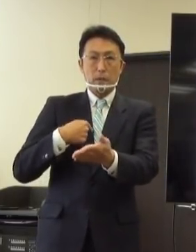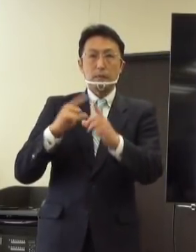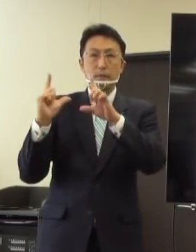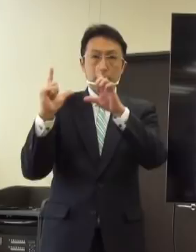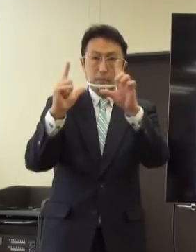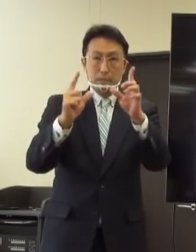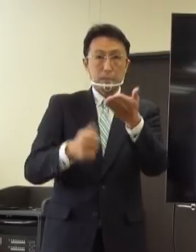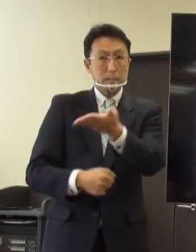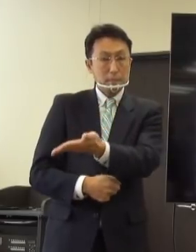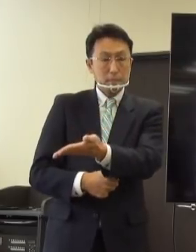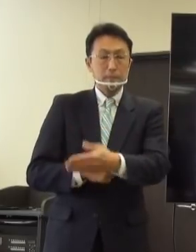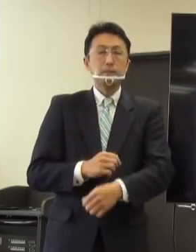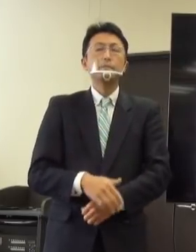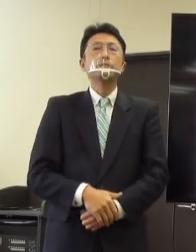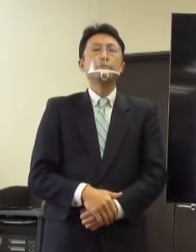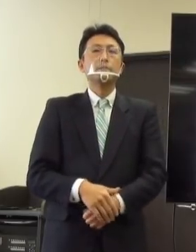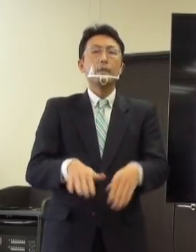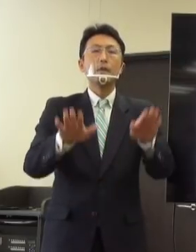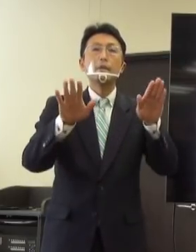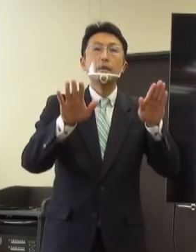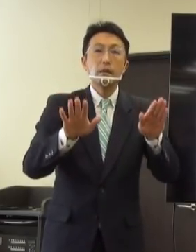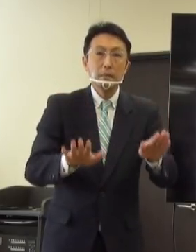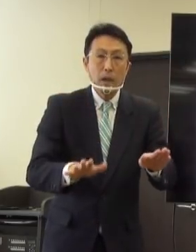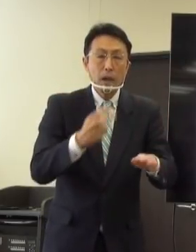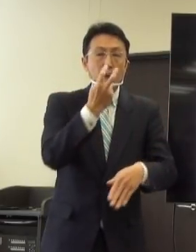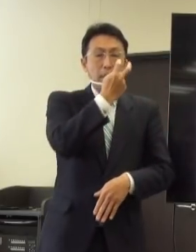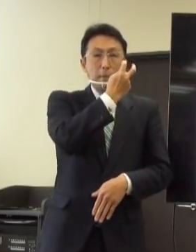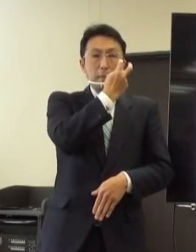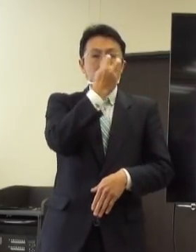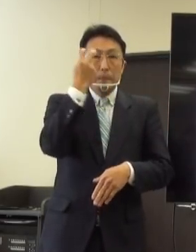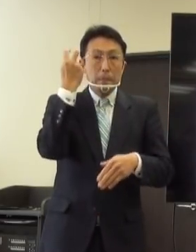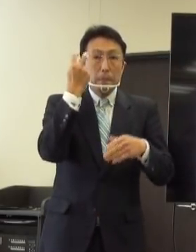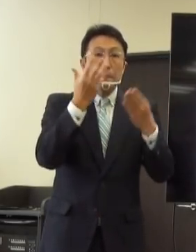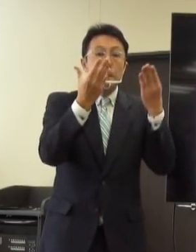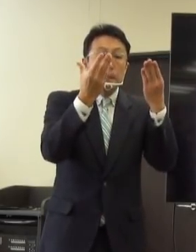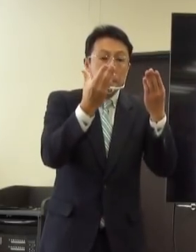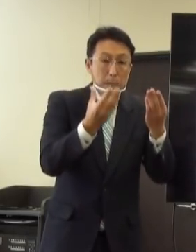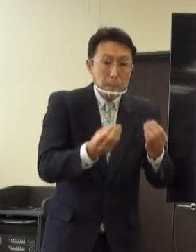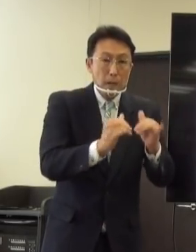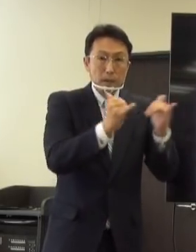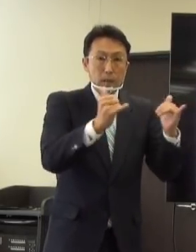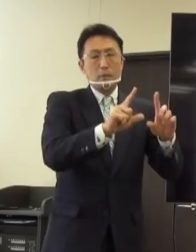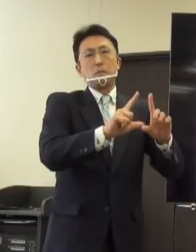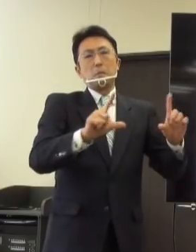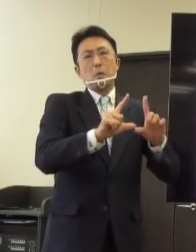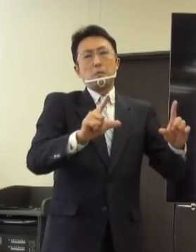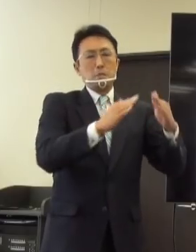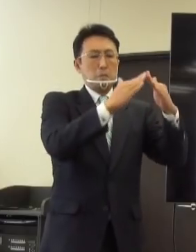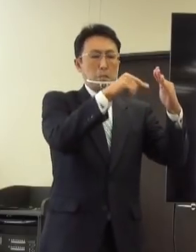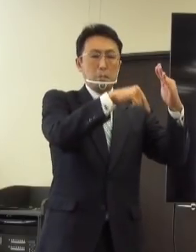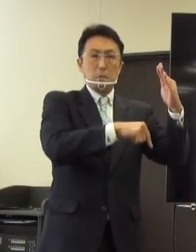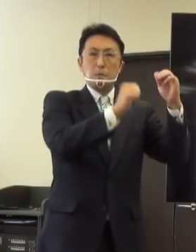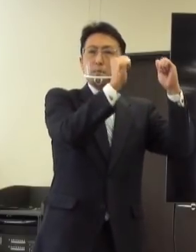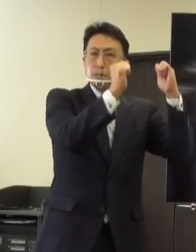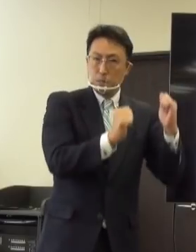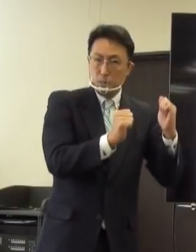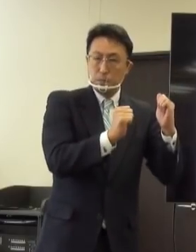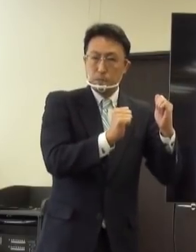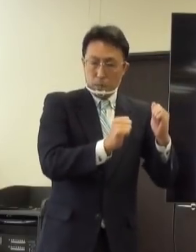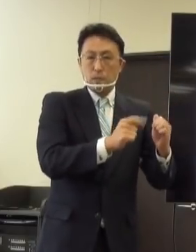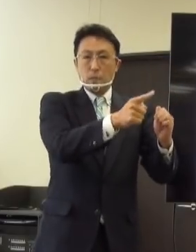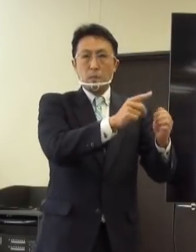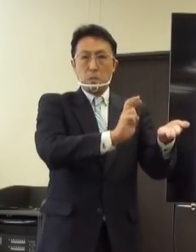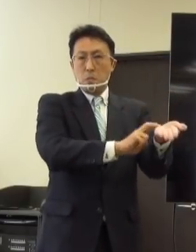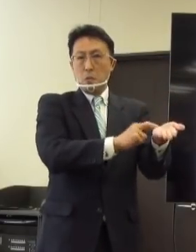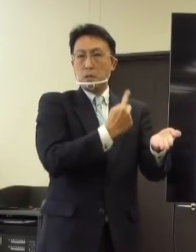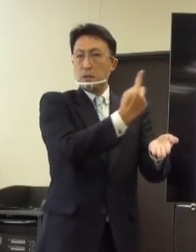ていただきます。今現在では陽性の確認された方は、まあ、自宅待機なりということで出勤しておりませんが、